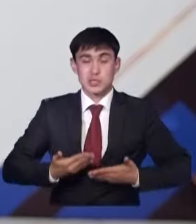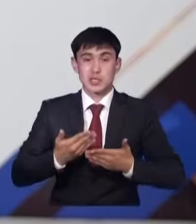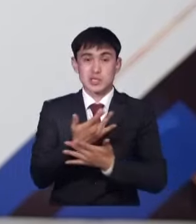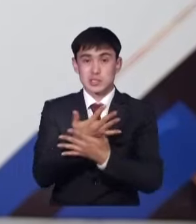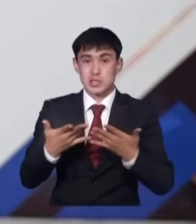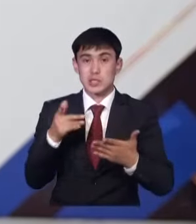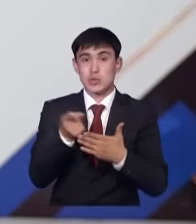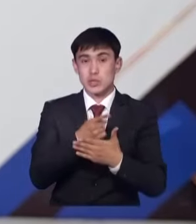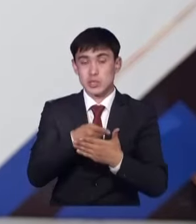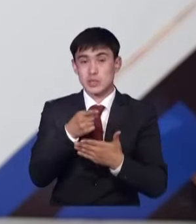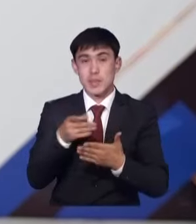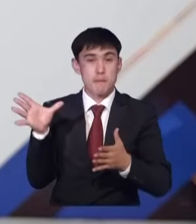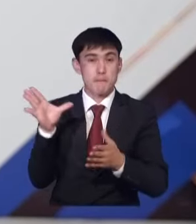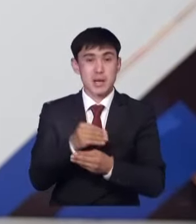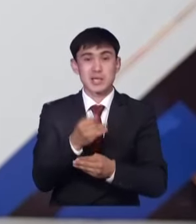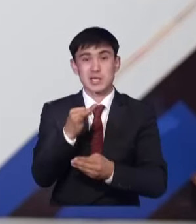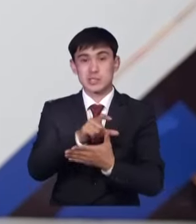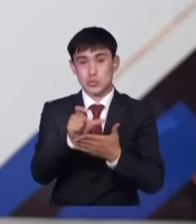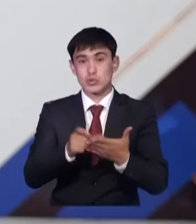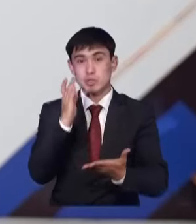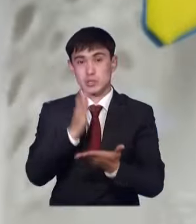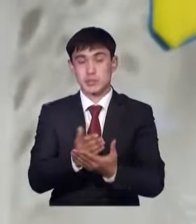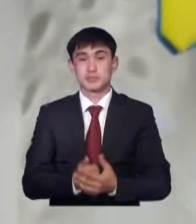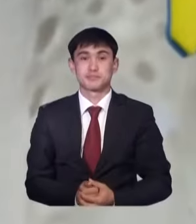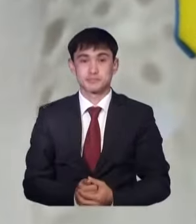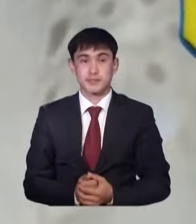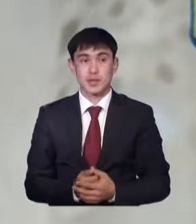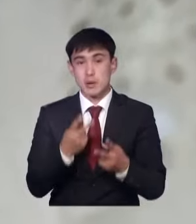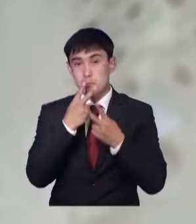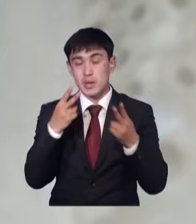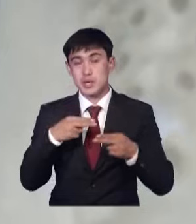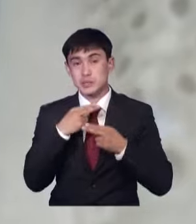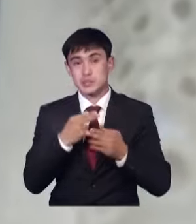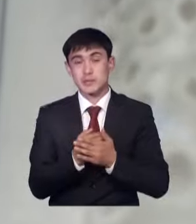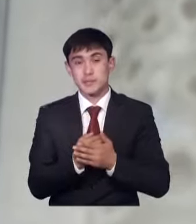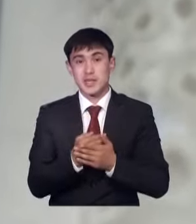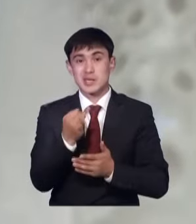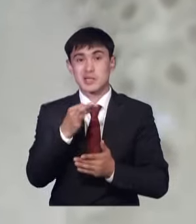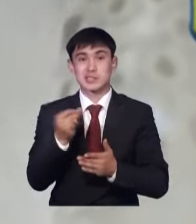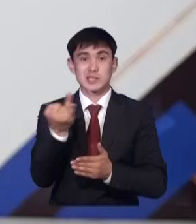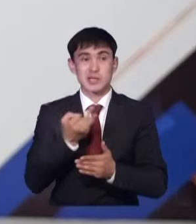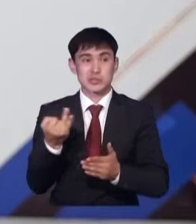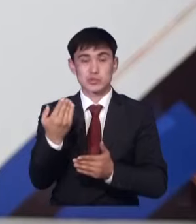зат атауларынан барлығы Ильястың өлеңінде тұнып тұр. Байқағанымша, Ильясты тарих тұрғысынан зерттеу